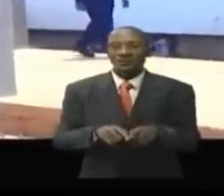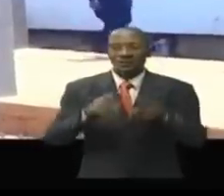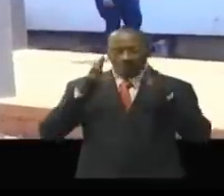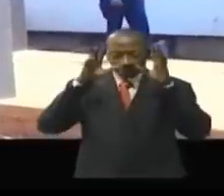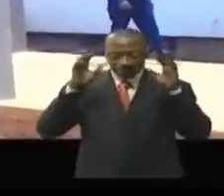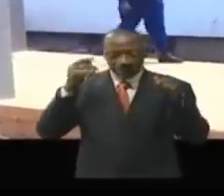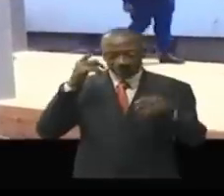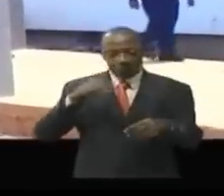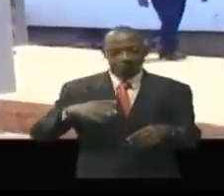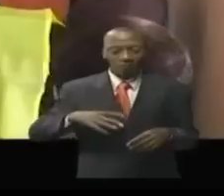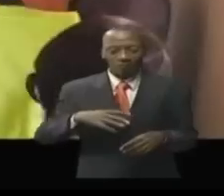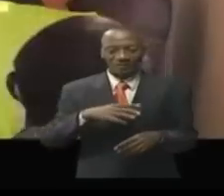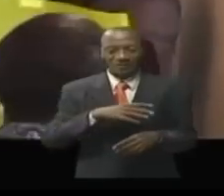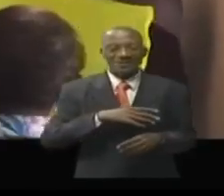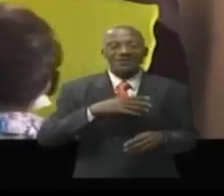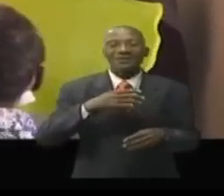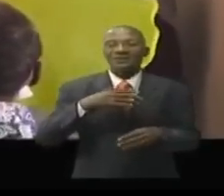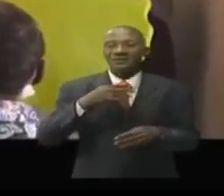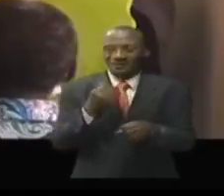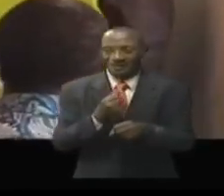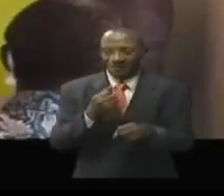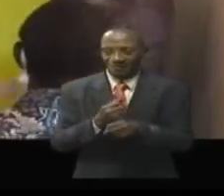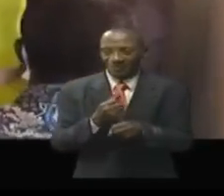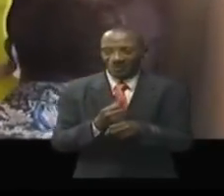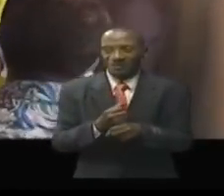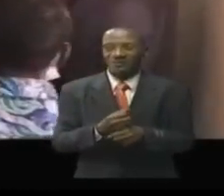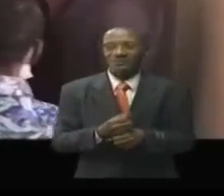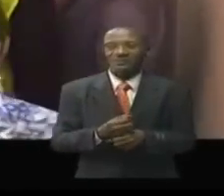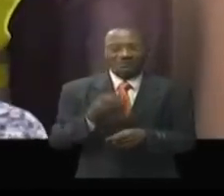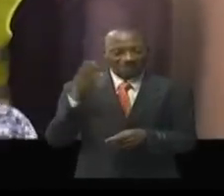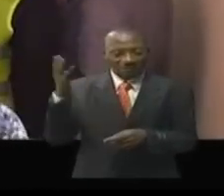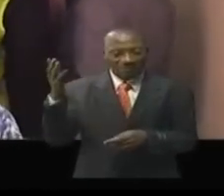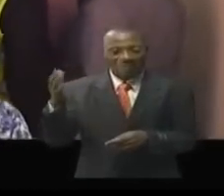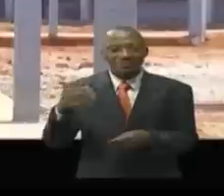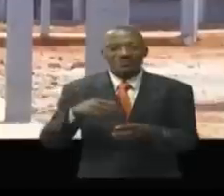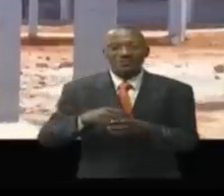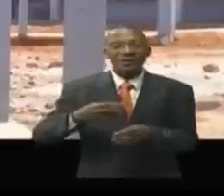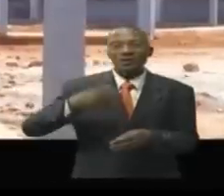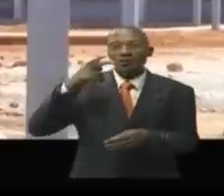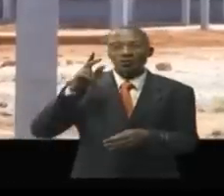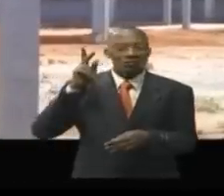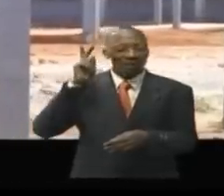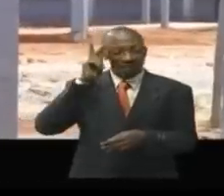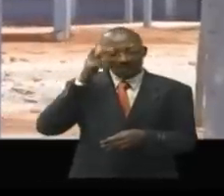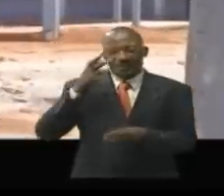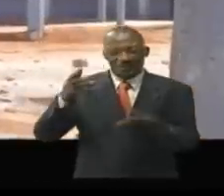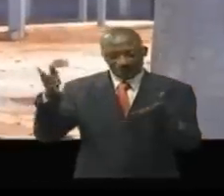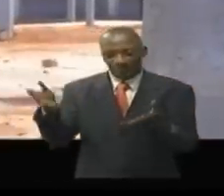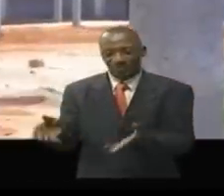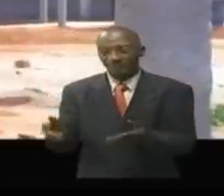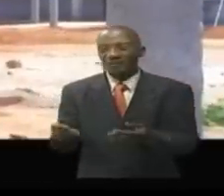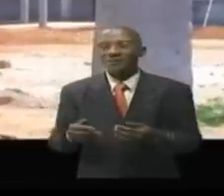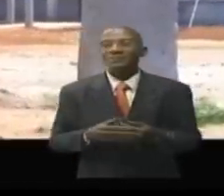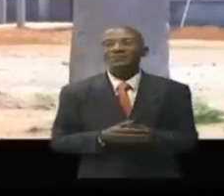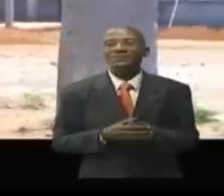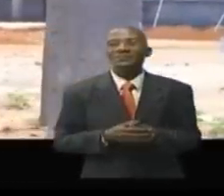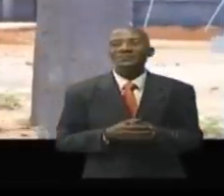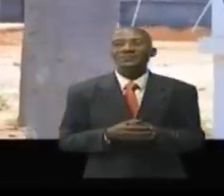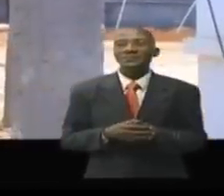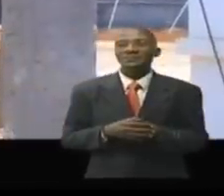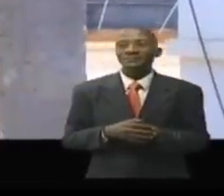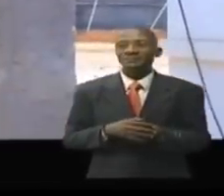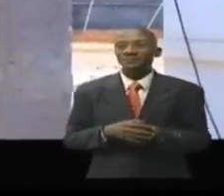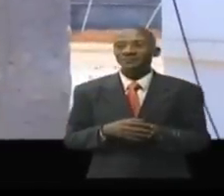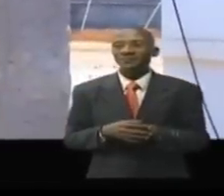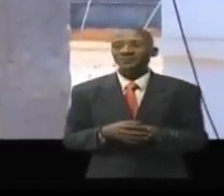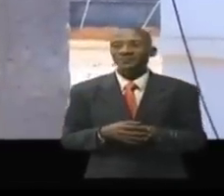de la directrice provinciale de cet établissement public au Haut-Katanga. Nous sommes venus nous rendre compte en fait de comment se